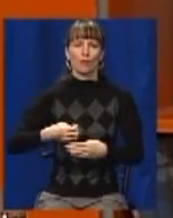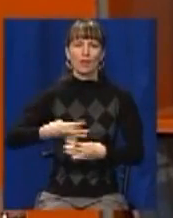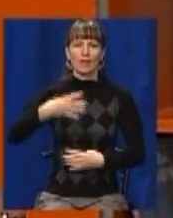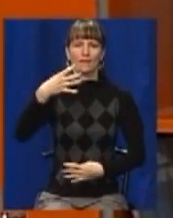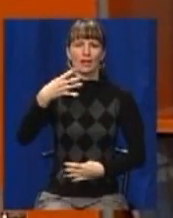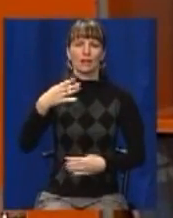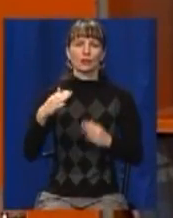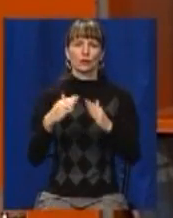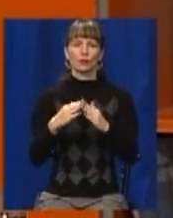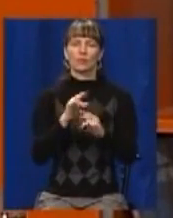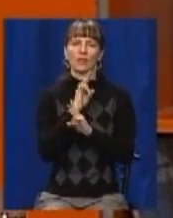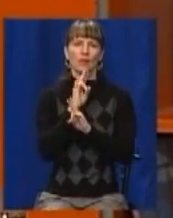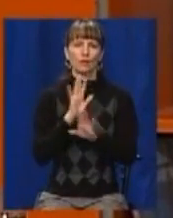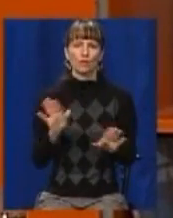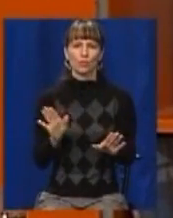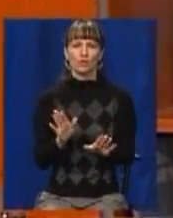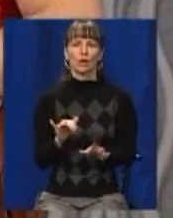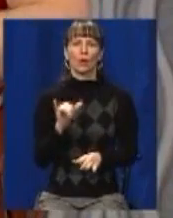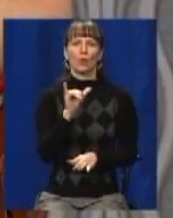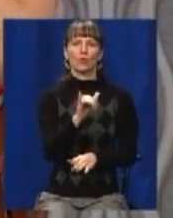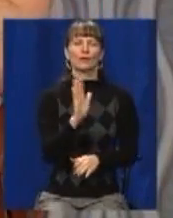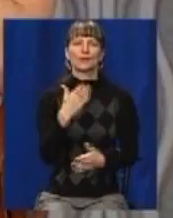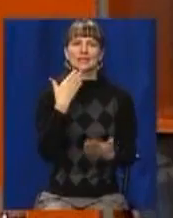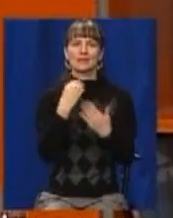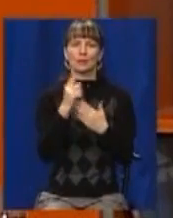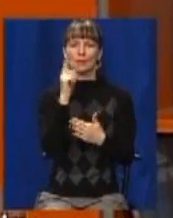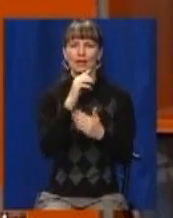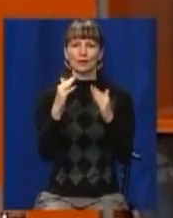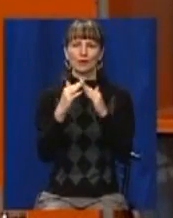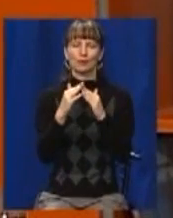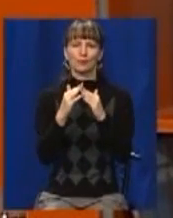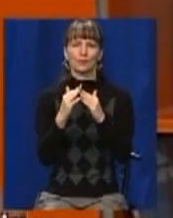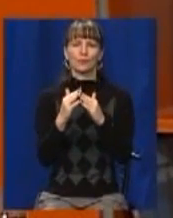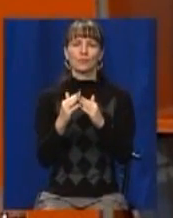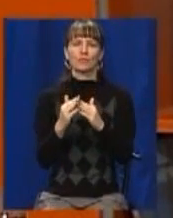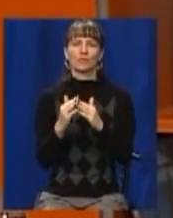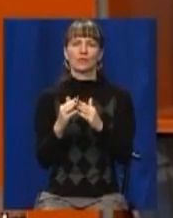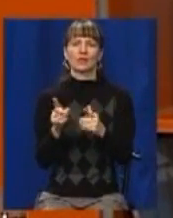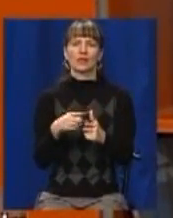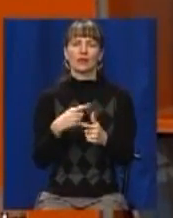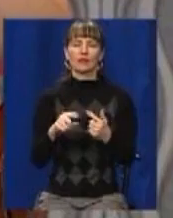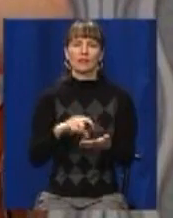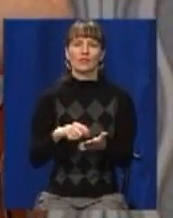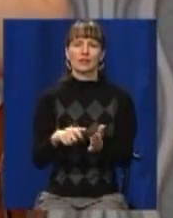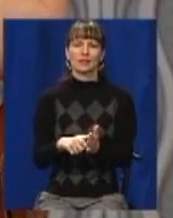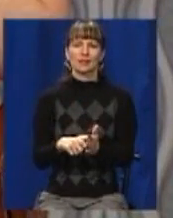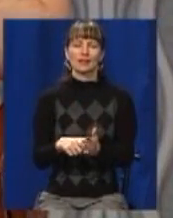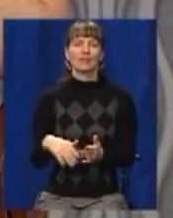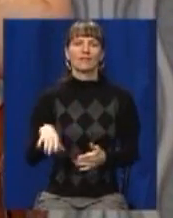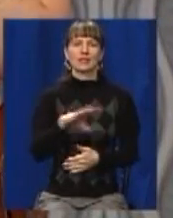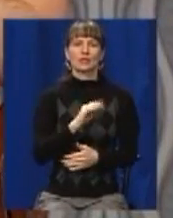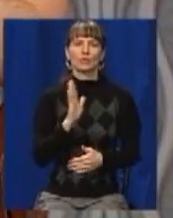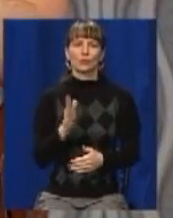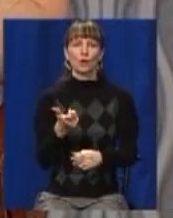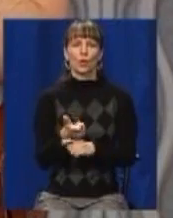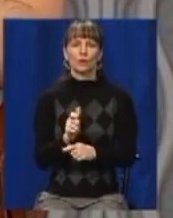будівельних будинків не буде, а у кожного свій маленький, маленька хатинка або квартирка. Ну от якось так, тобто все буде